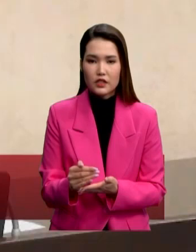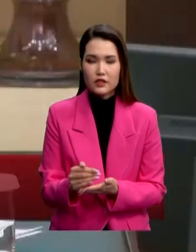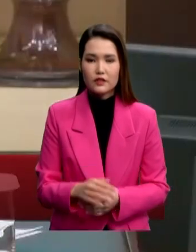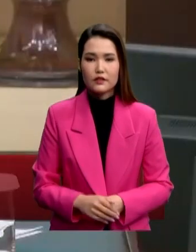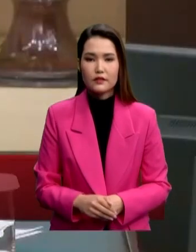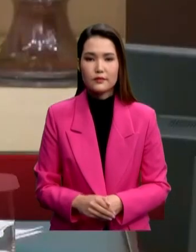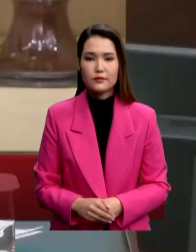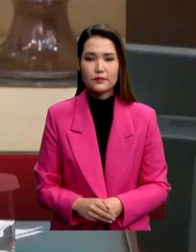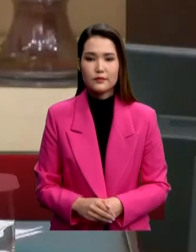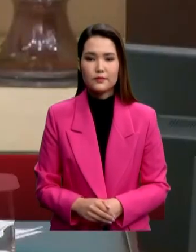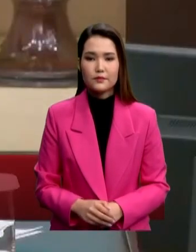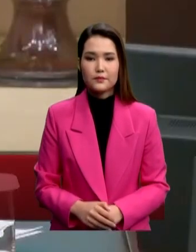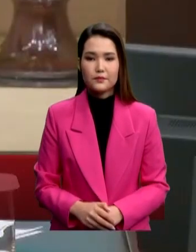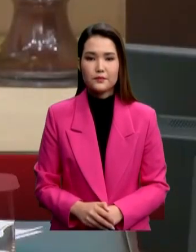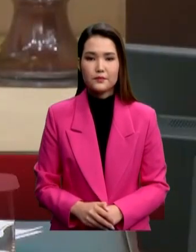ба?